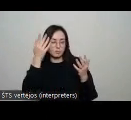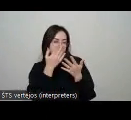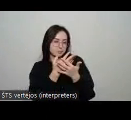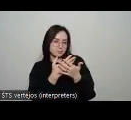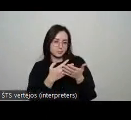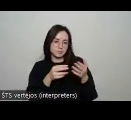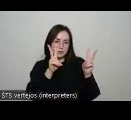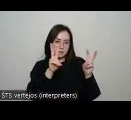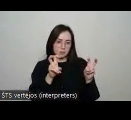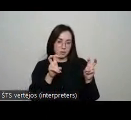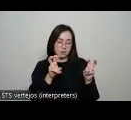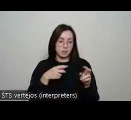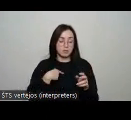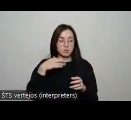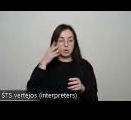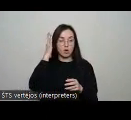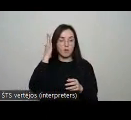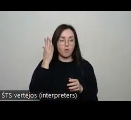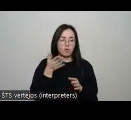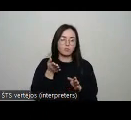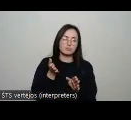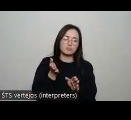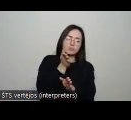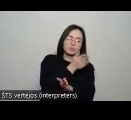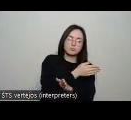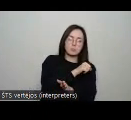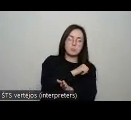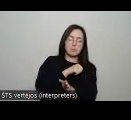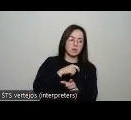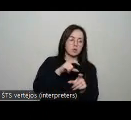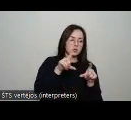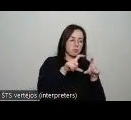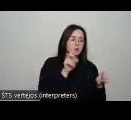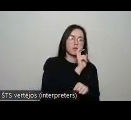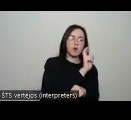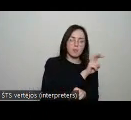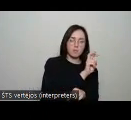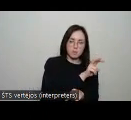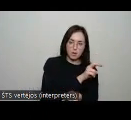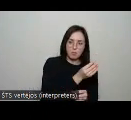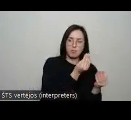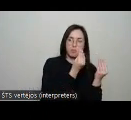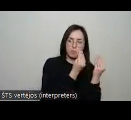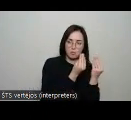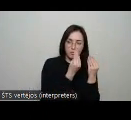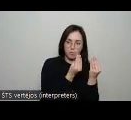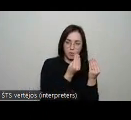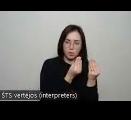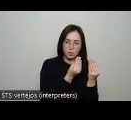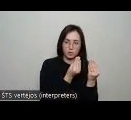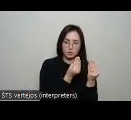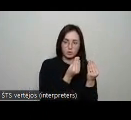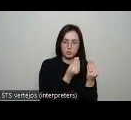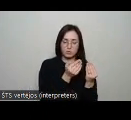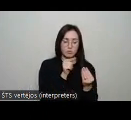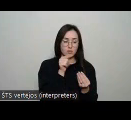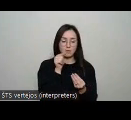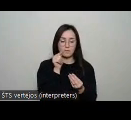kad kai aš buvau mokykloje, nebuvo galimybių